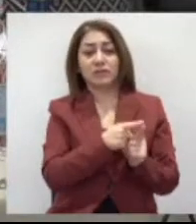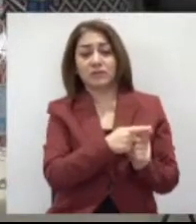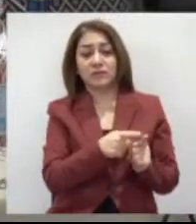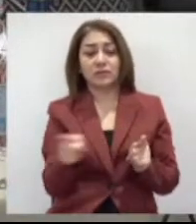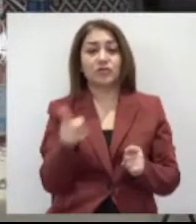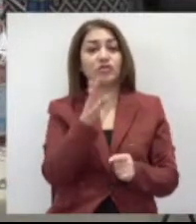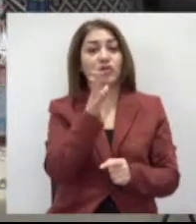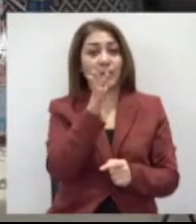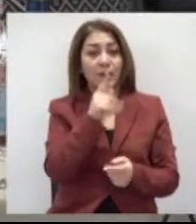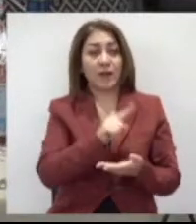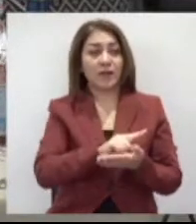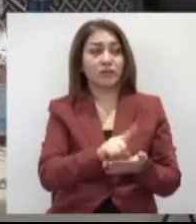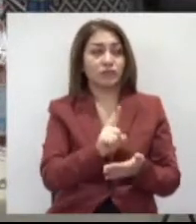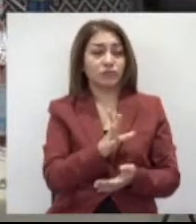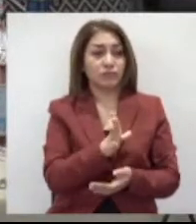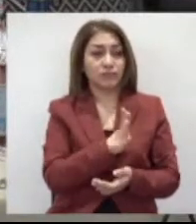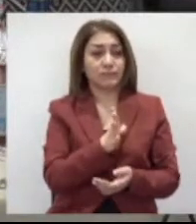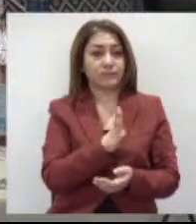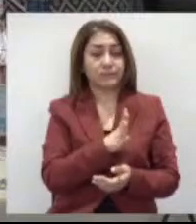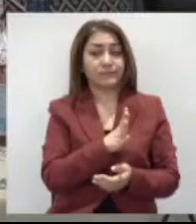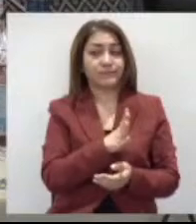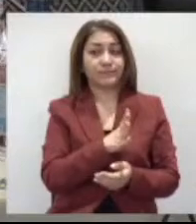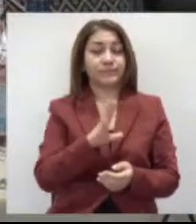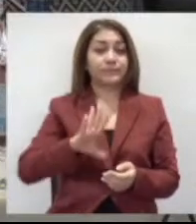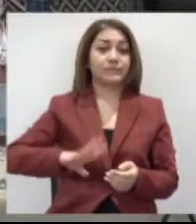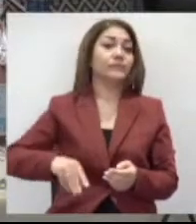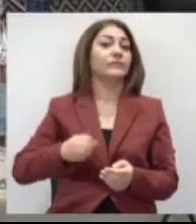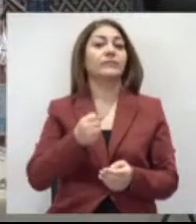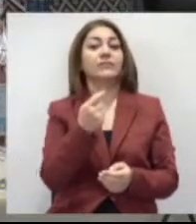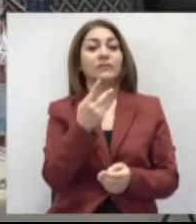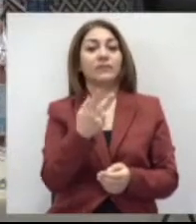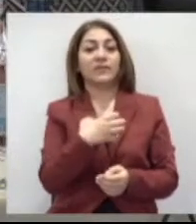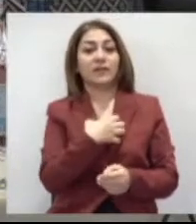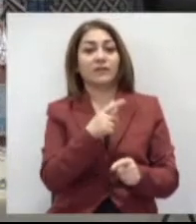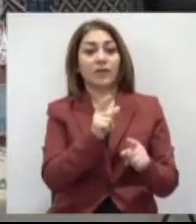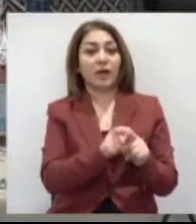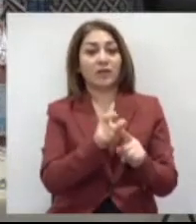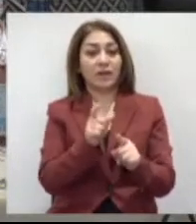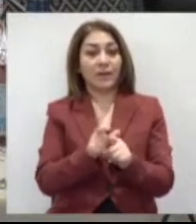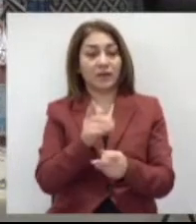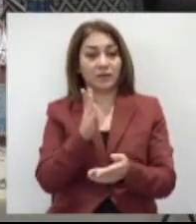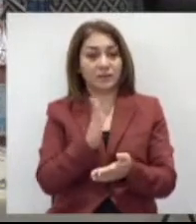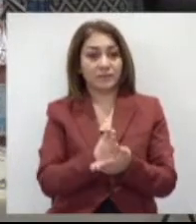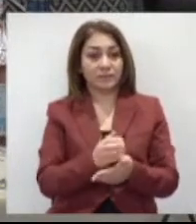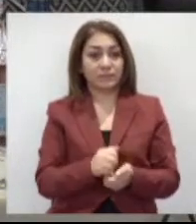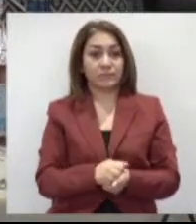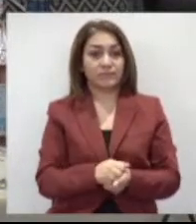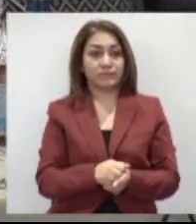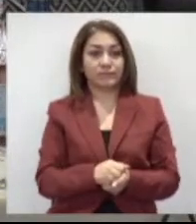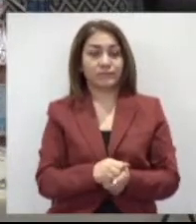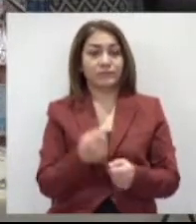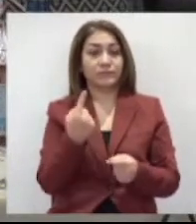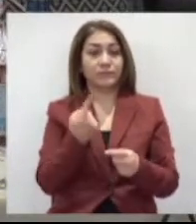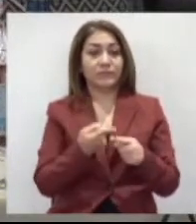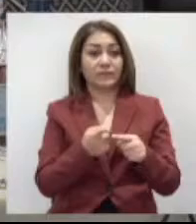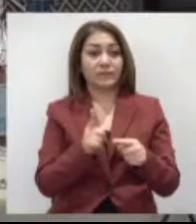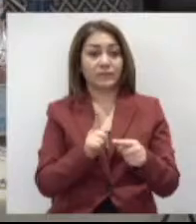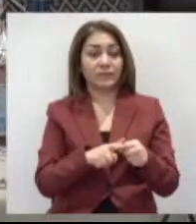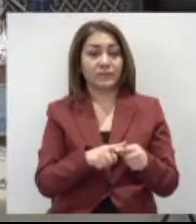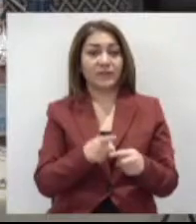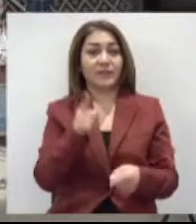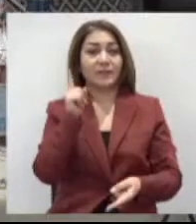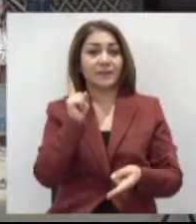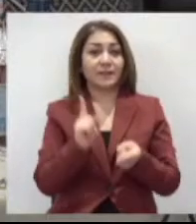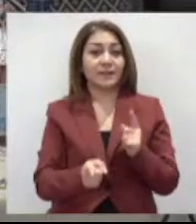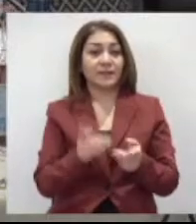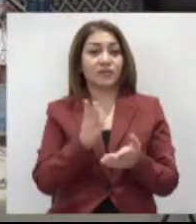պրոցեսի շրջանակներում, բայց դրանից հետո եկող մի քանի կարևոր հանգամանքներ կան։ Մեկ այն է, որ իրականում